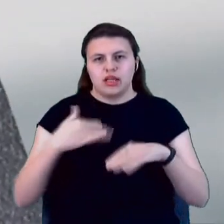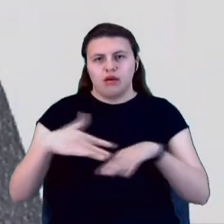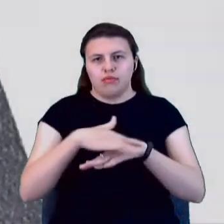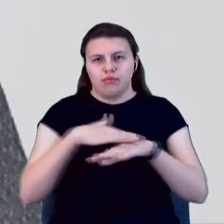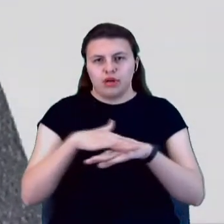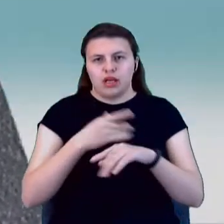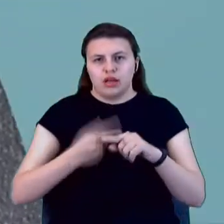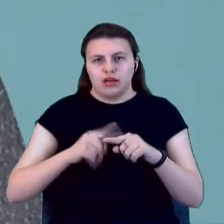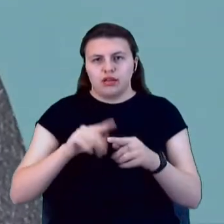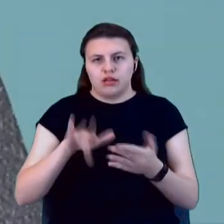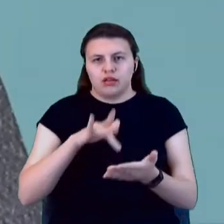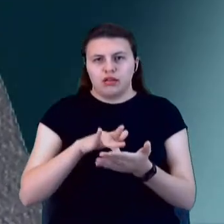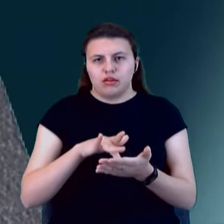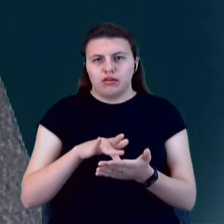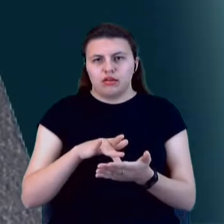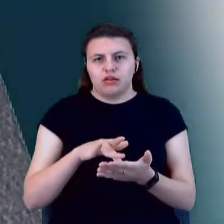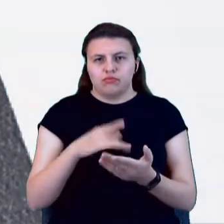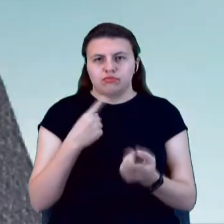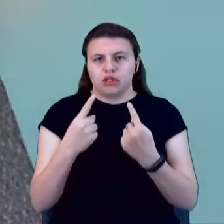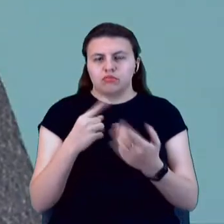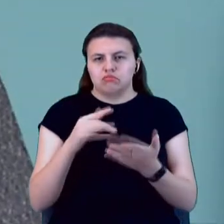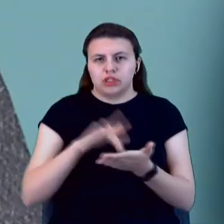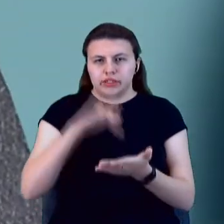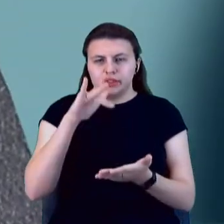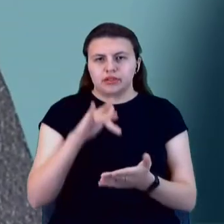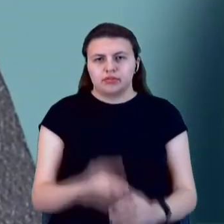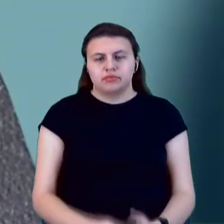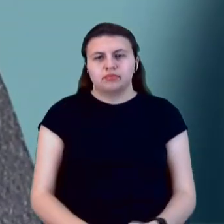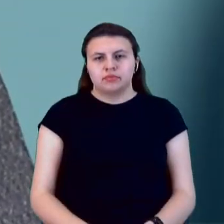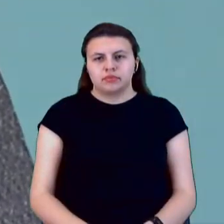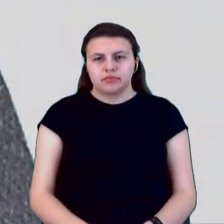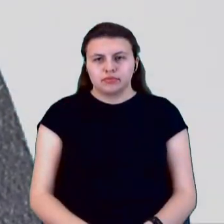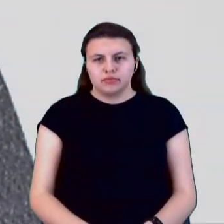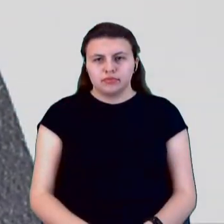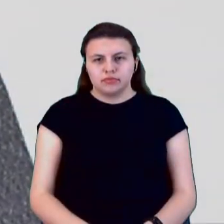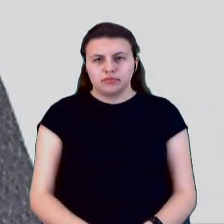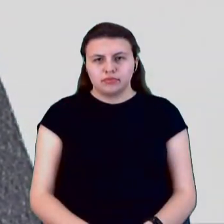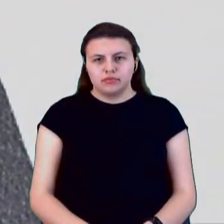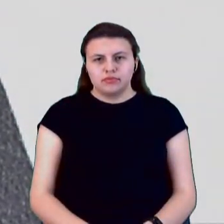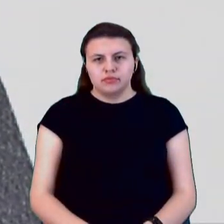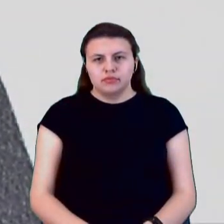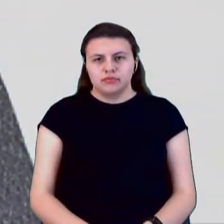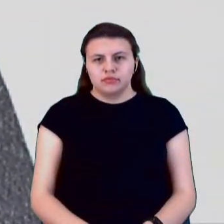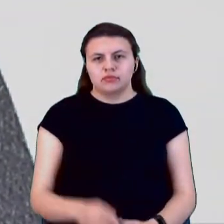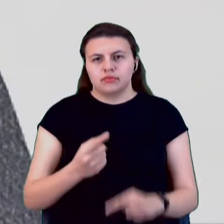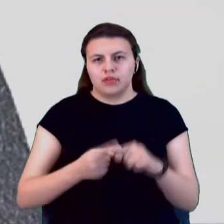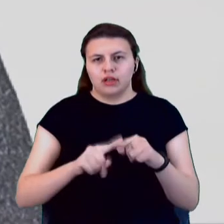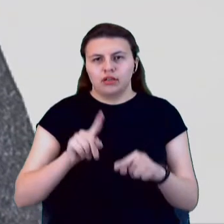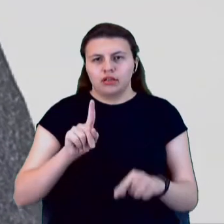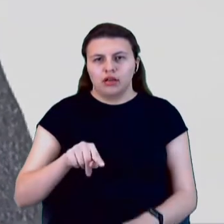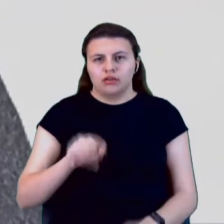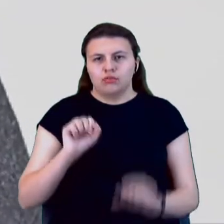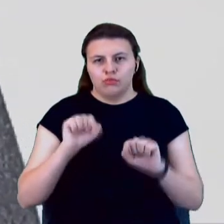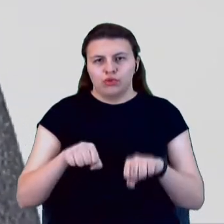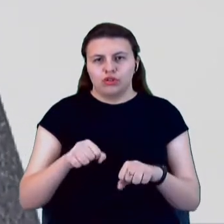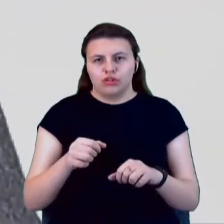городской контакт-центр. А также это, ну, наверное, можно отнести сюда